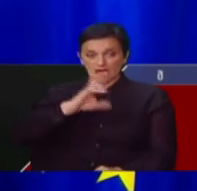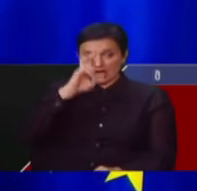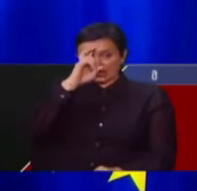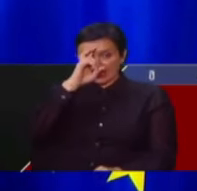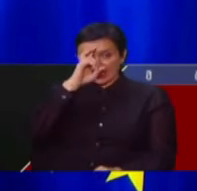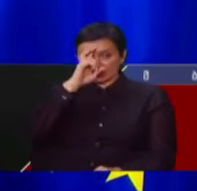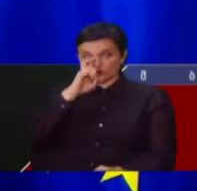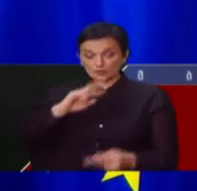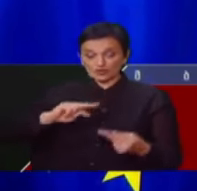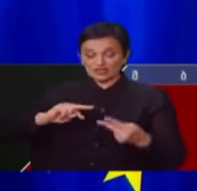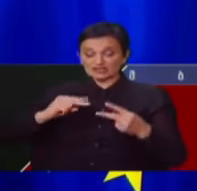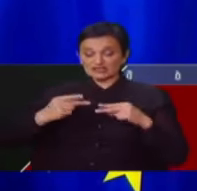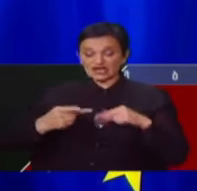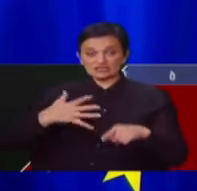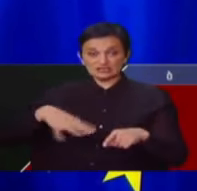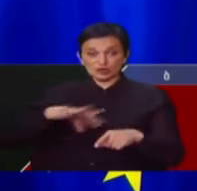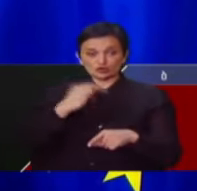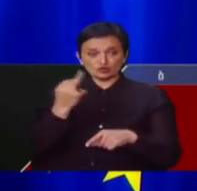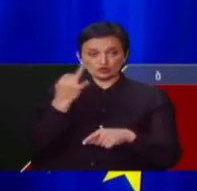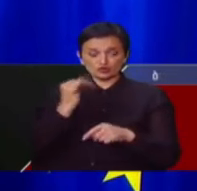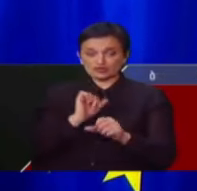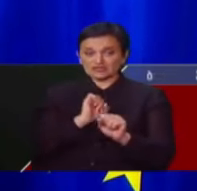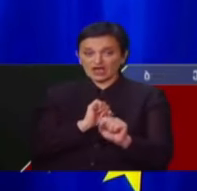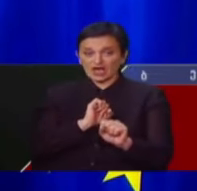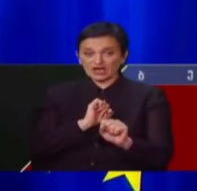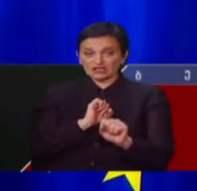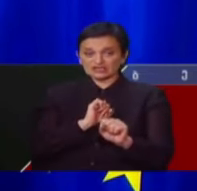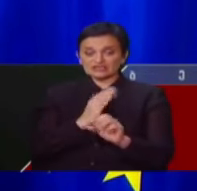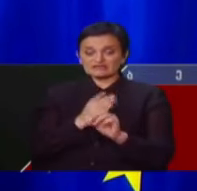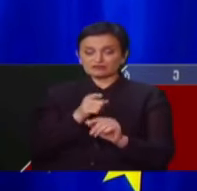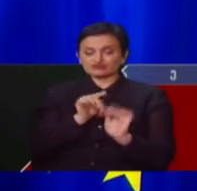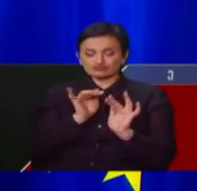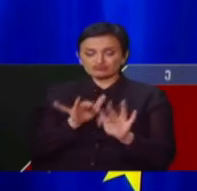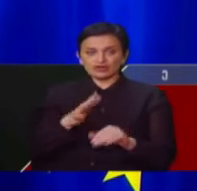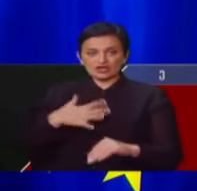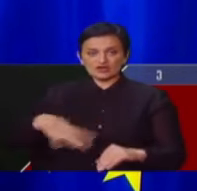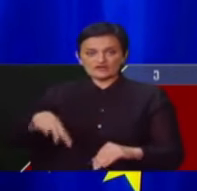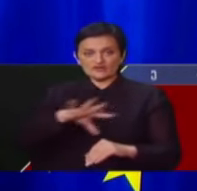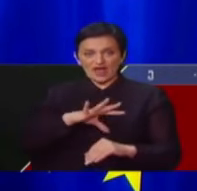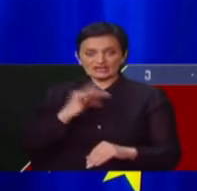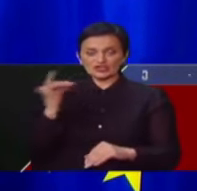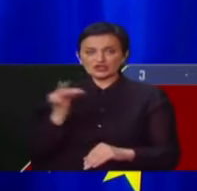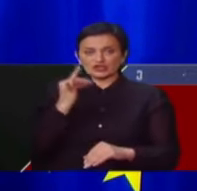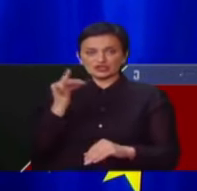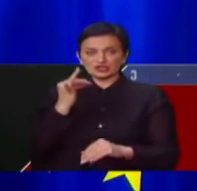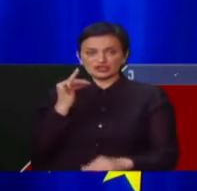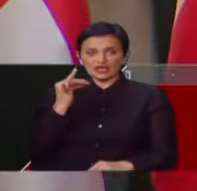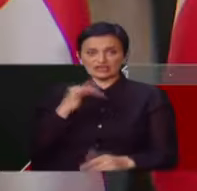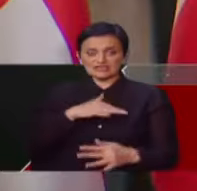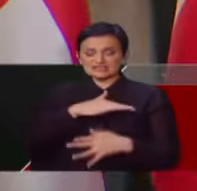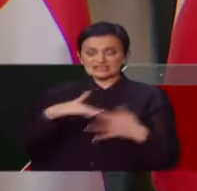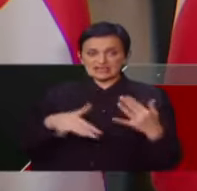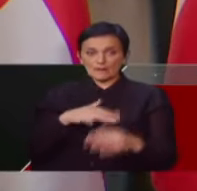ხელისუფლება, ნაცვლად საქართველოს ინტერესების დაცვისა, დაკავებულია ქვეყნის ინტერესების